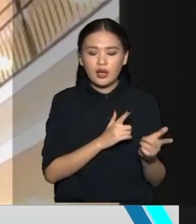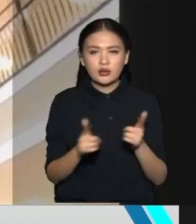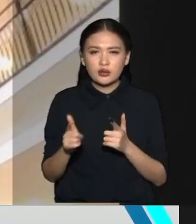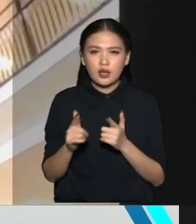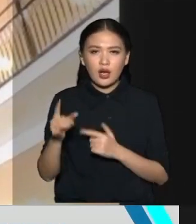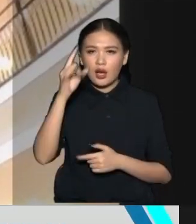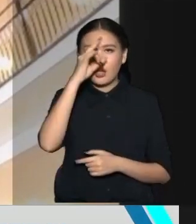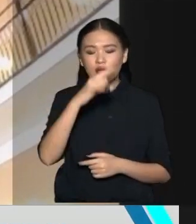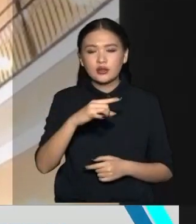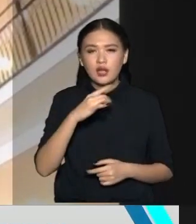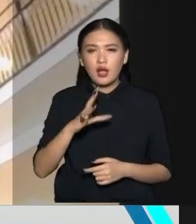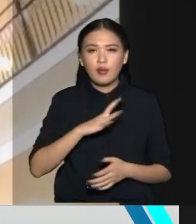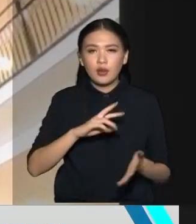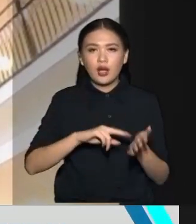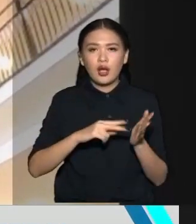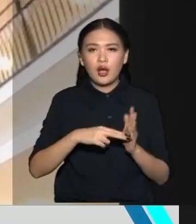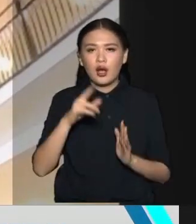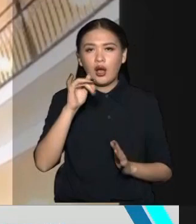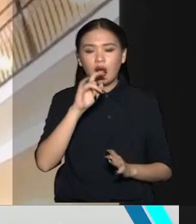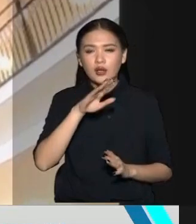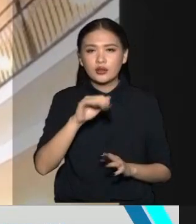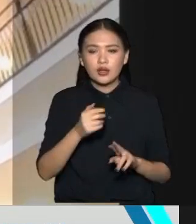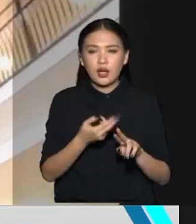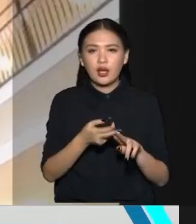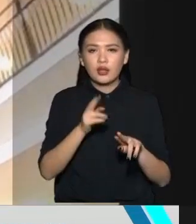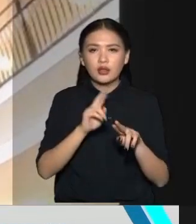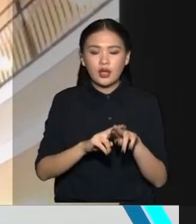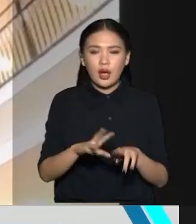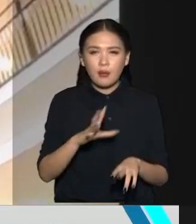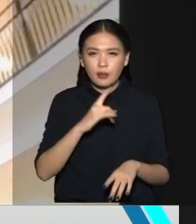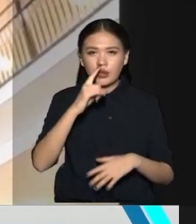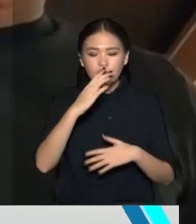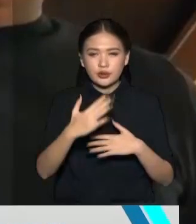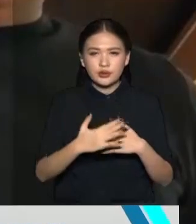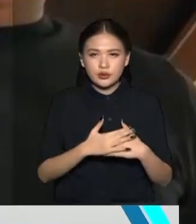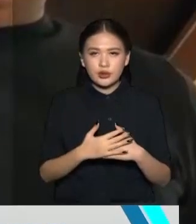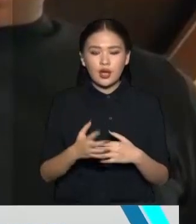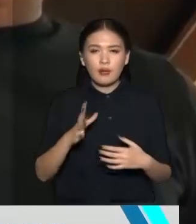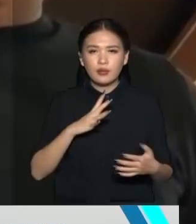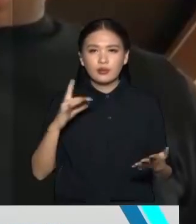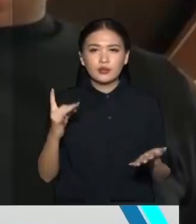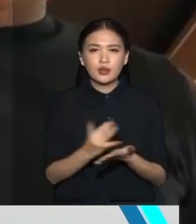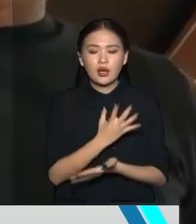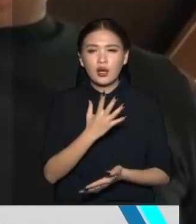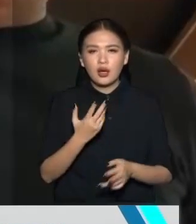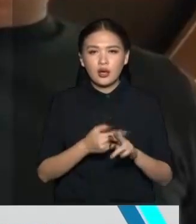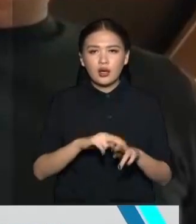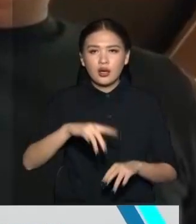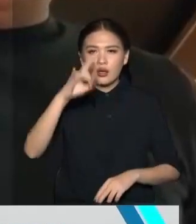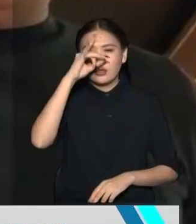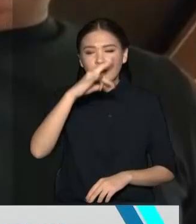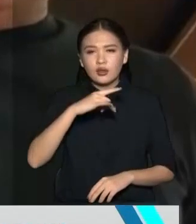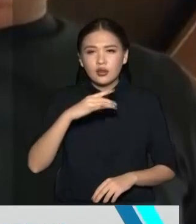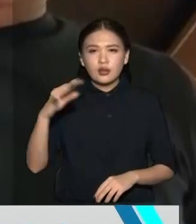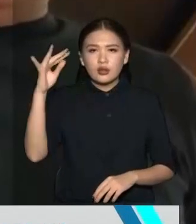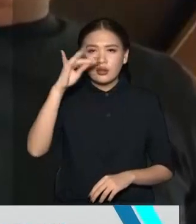Қазақ мемлекетінің карталары тарихи, өйткені өзіңіздер жақсы білесіздер. Былтыр тұңғыш рет біздің Қазақ мемлекетінің тарихымызда